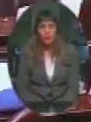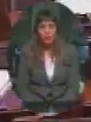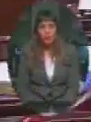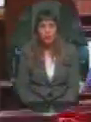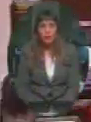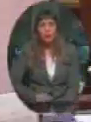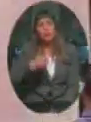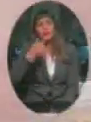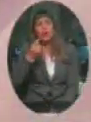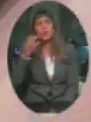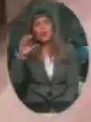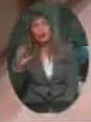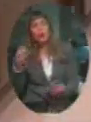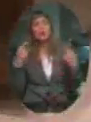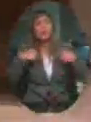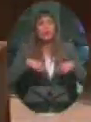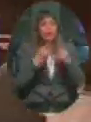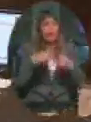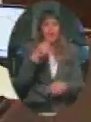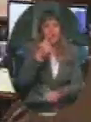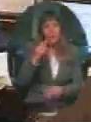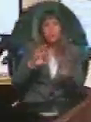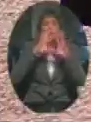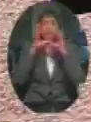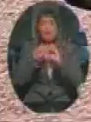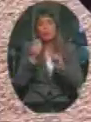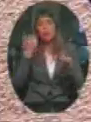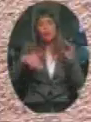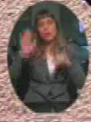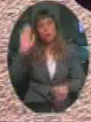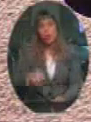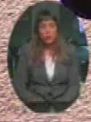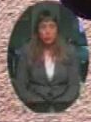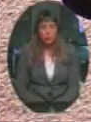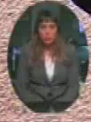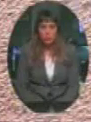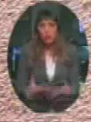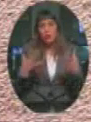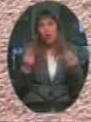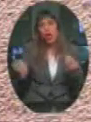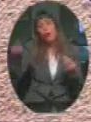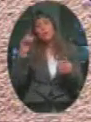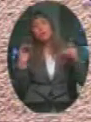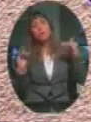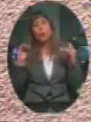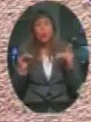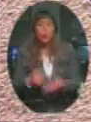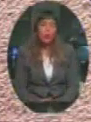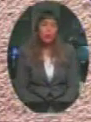שר האוצר כחלון ויושב ראש ועדת הכספים עלו לסכם לקראת ההצבעות. היו רבים שפיקפיקו